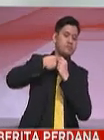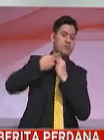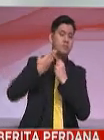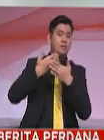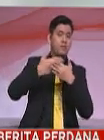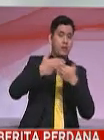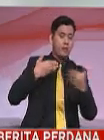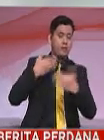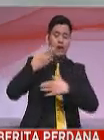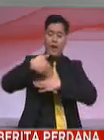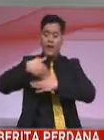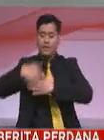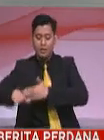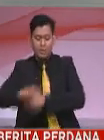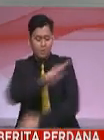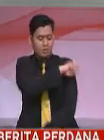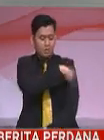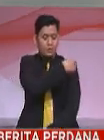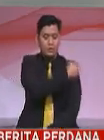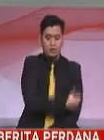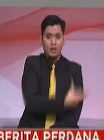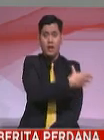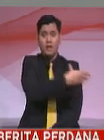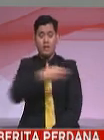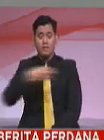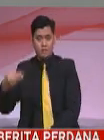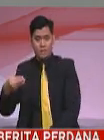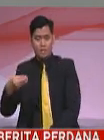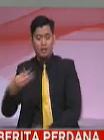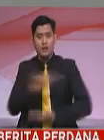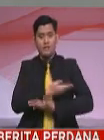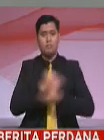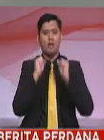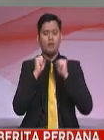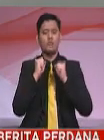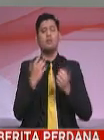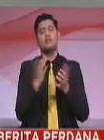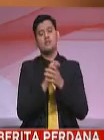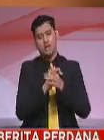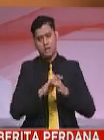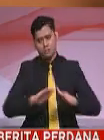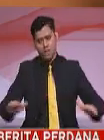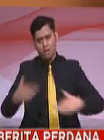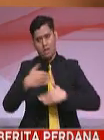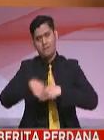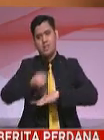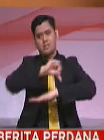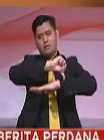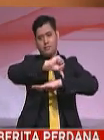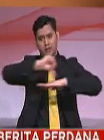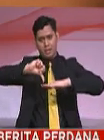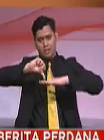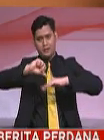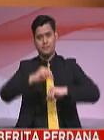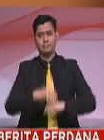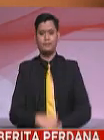hospital. Kanak-kanak itu dilaporkan stabil selepas menjalani pembedahan.